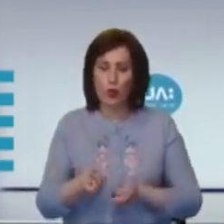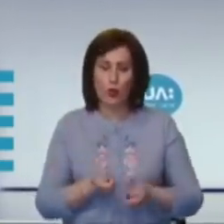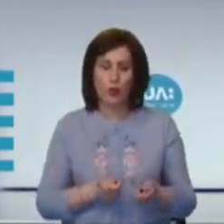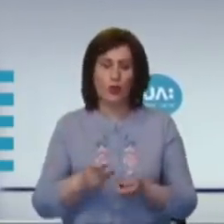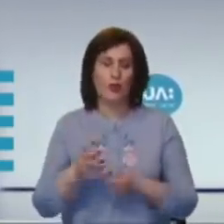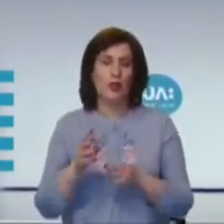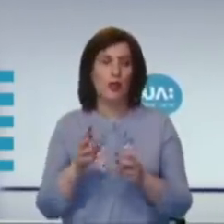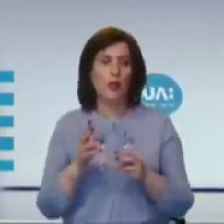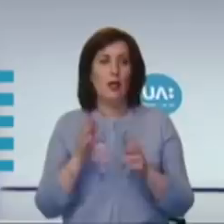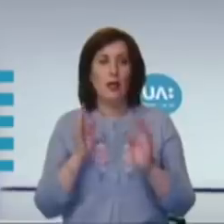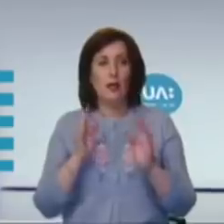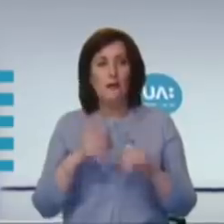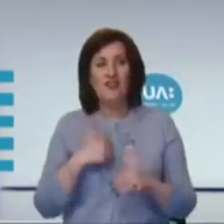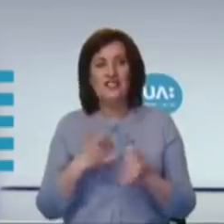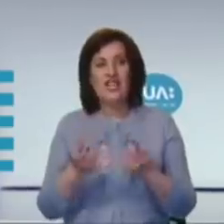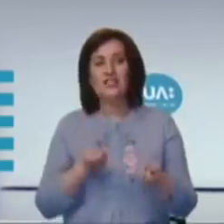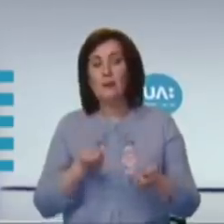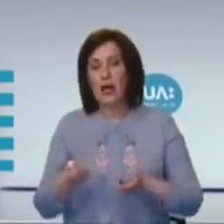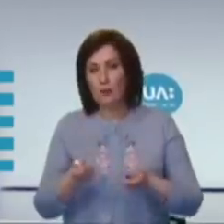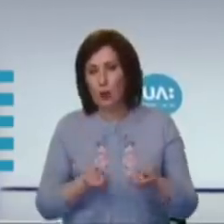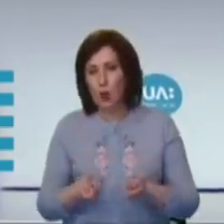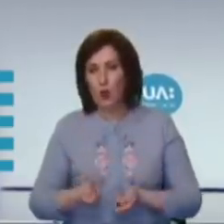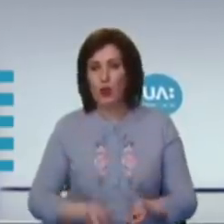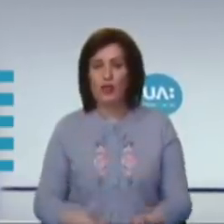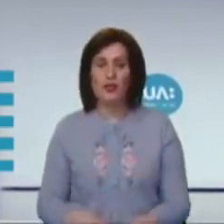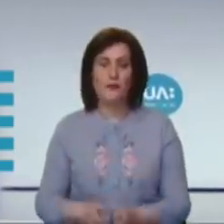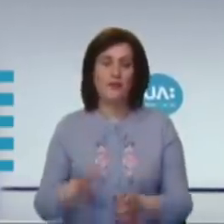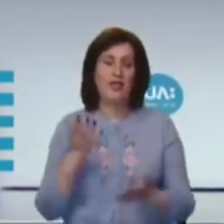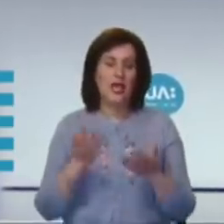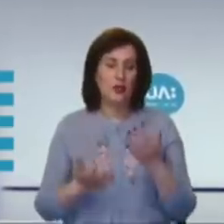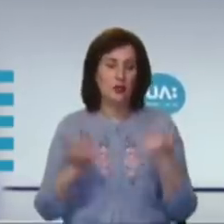маніпулюєте. І ця маніпуляція друзі, якщо ми